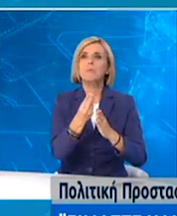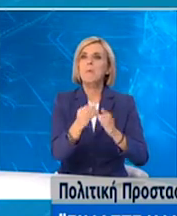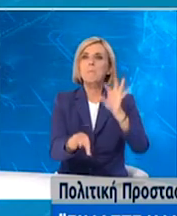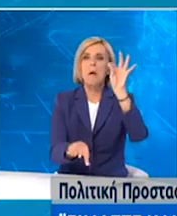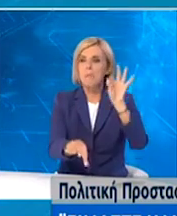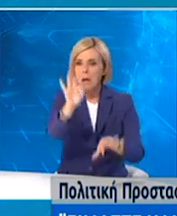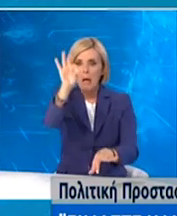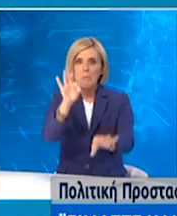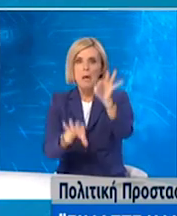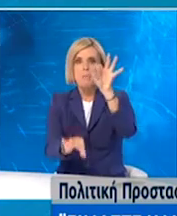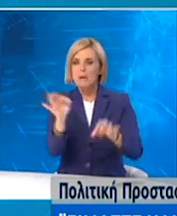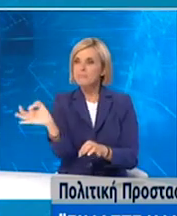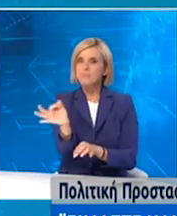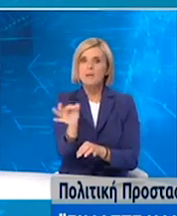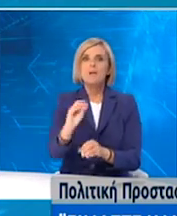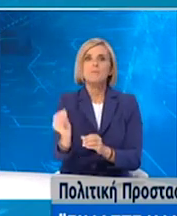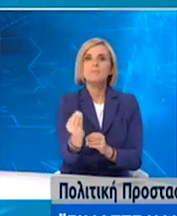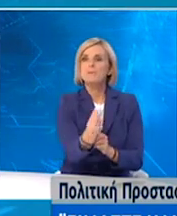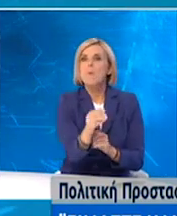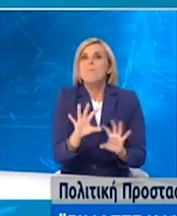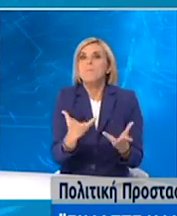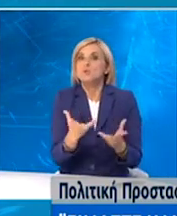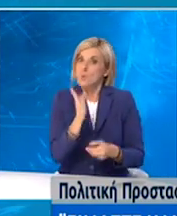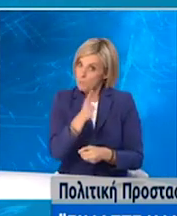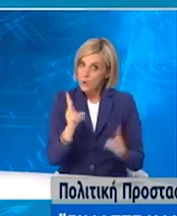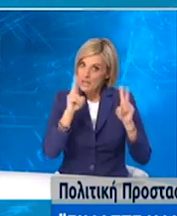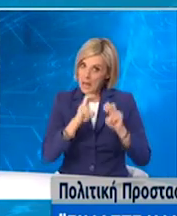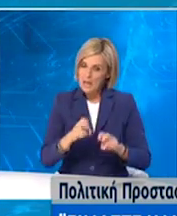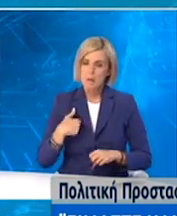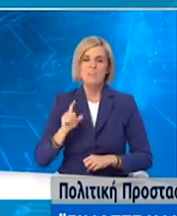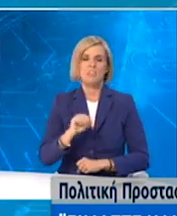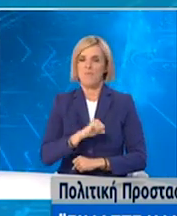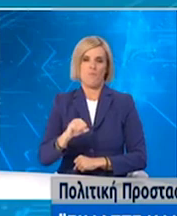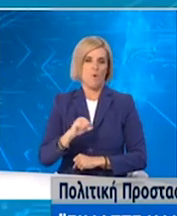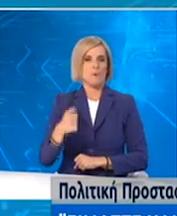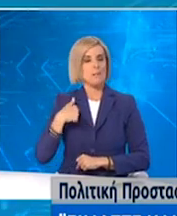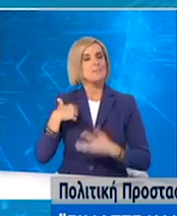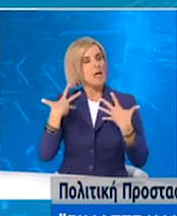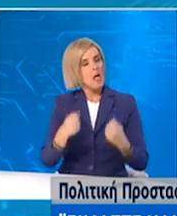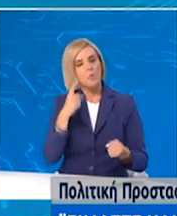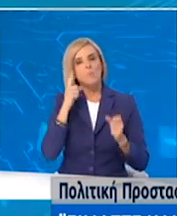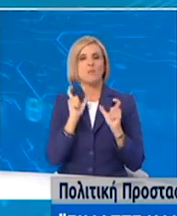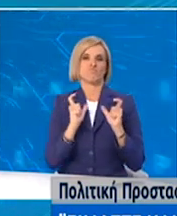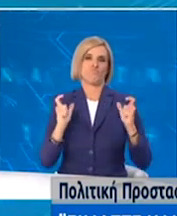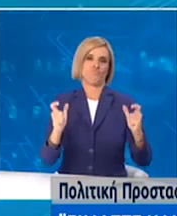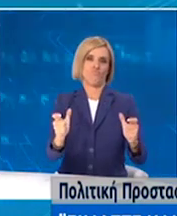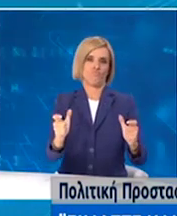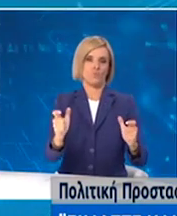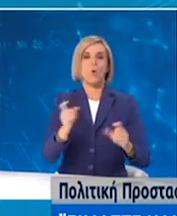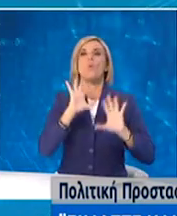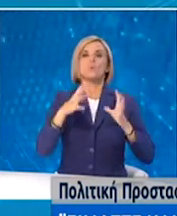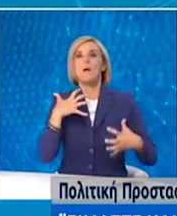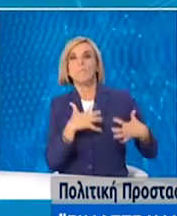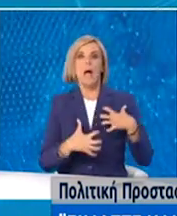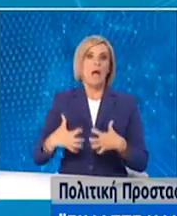έχουμε πλήρως τον έλεγχο. Δεν υπάρχει κάτι το οποίο να μας τρομάζει. Προφανώς δεν υπάρχει λόγος πανικού. Ταυτόχρονα